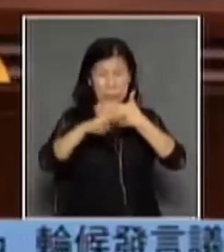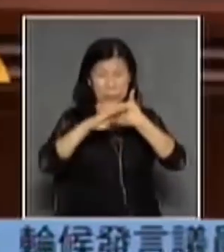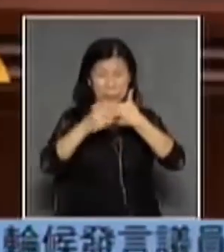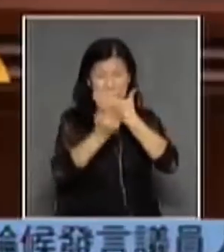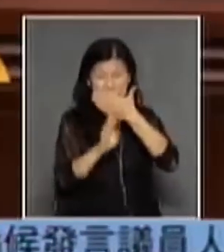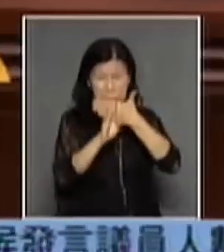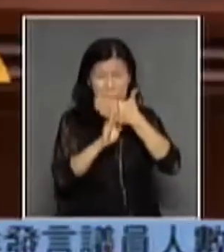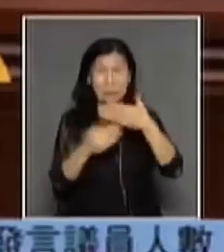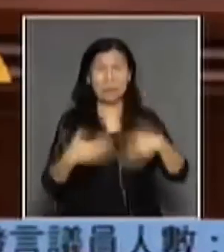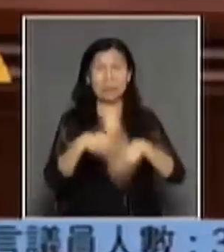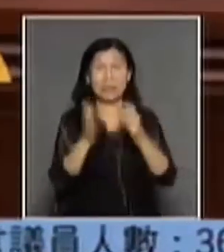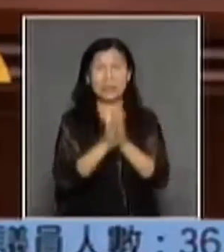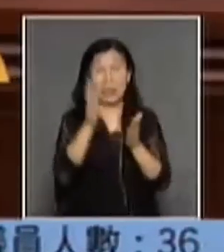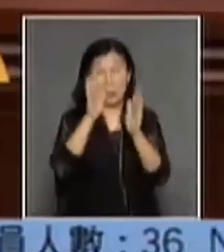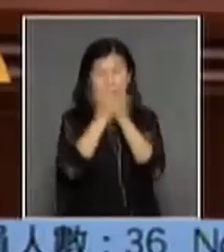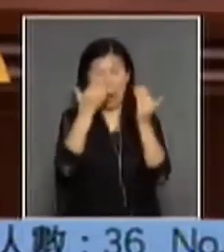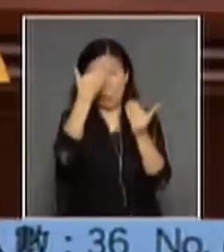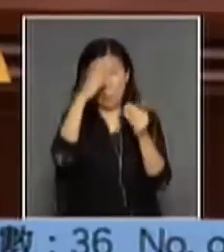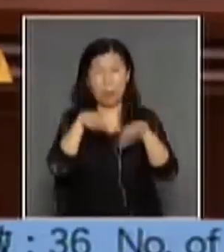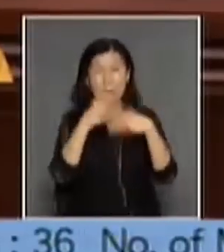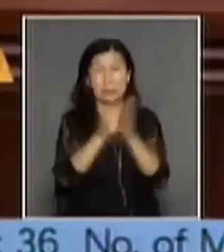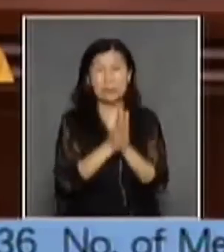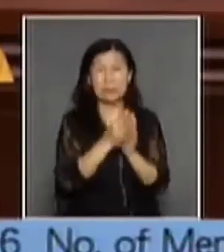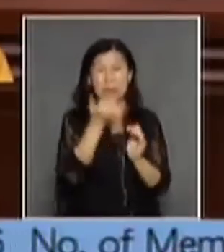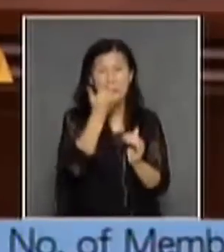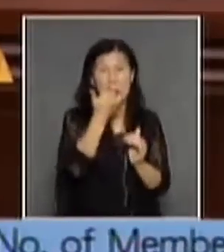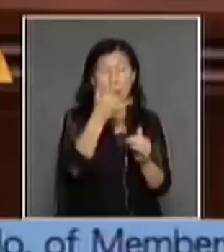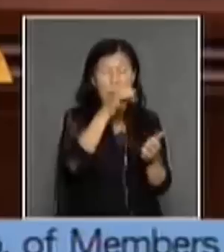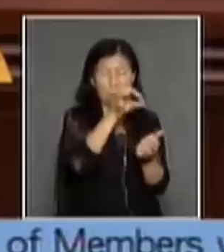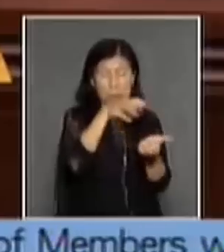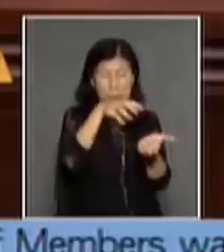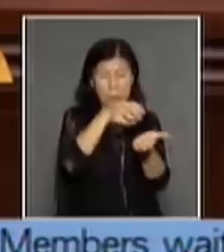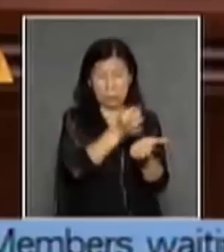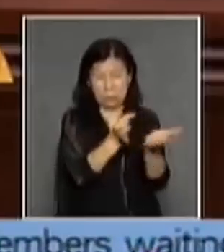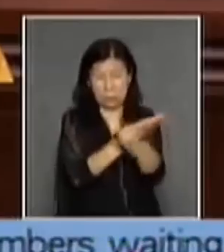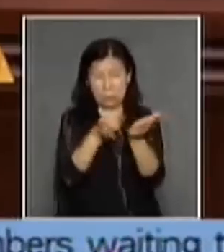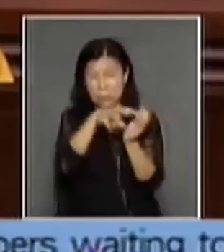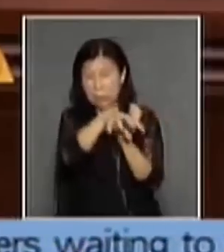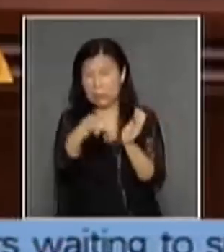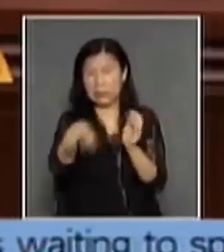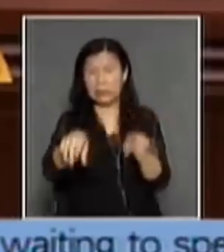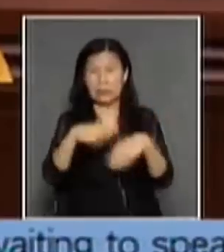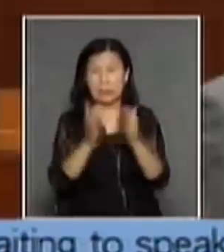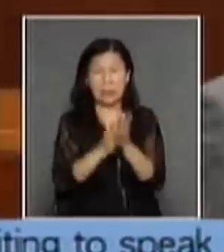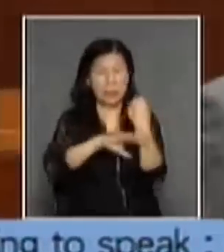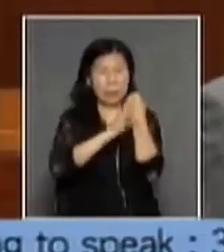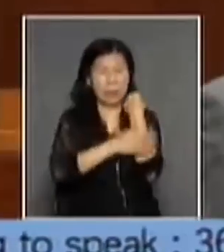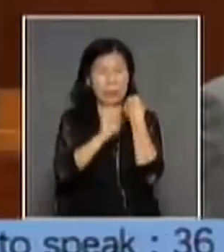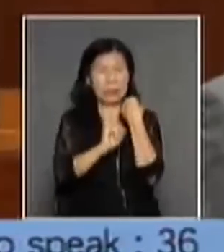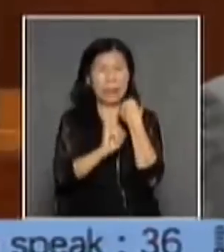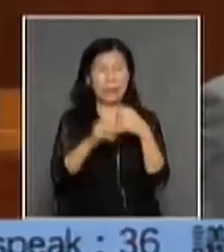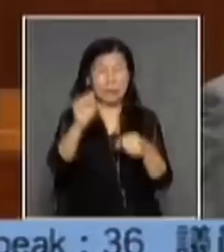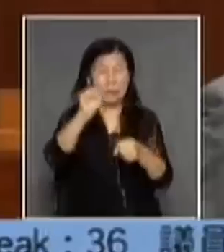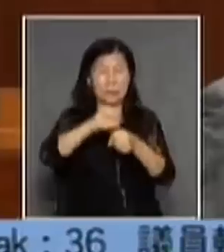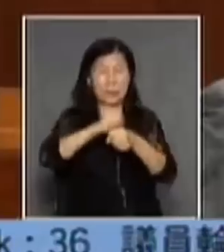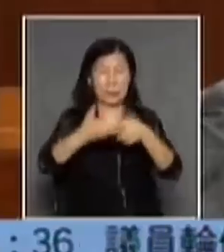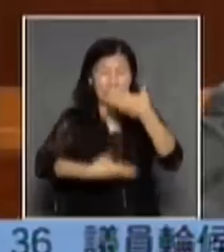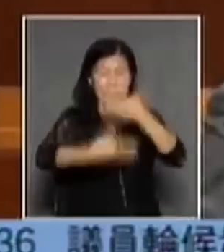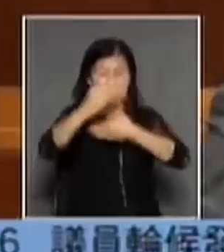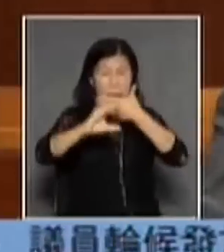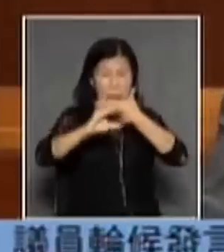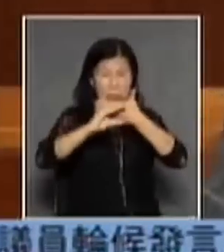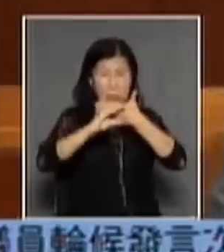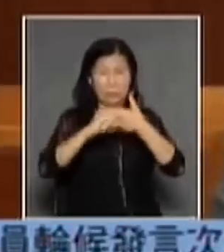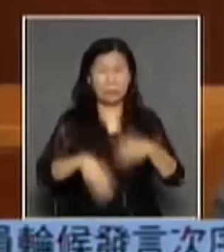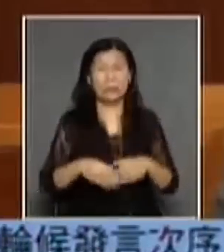報揭發你至少六個地方違例， 僭建。更加惊人的，